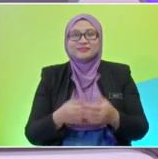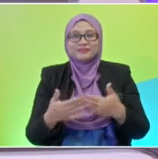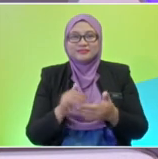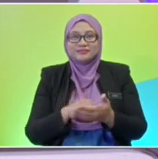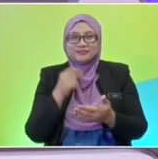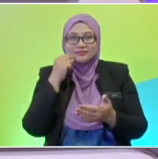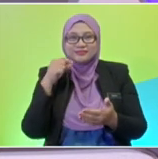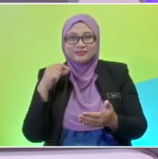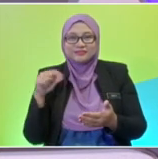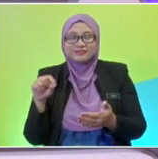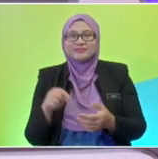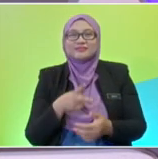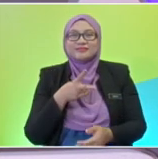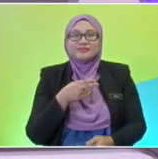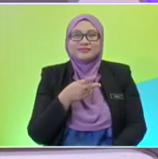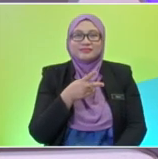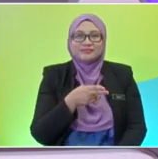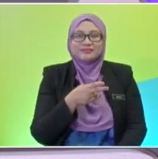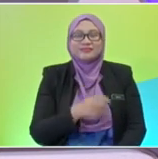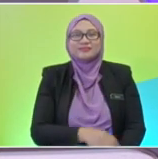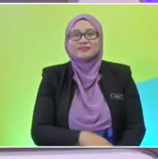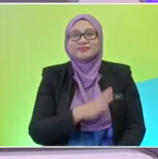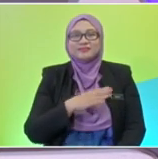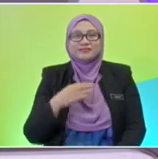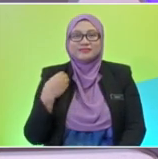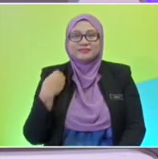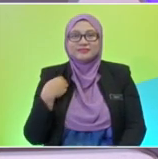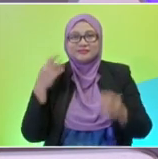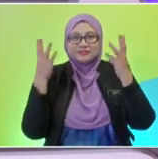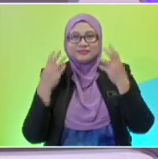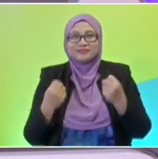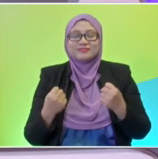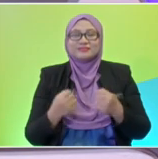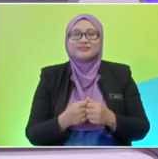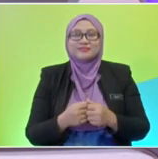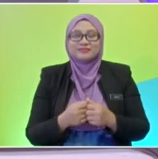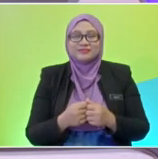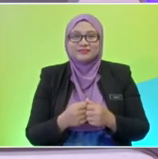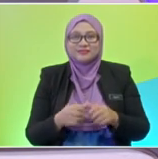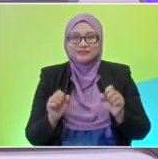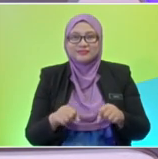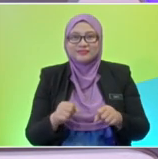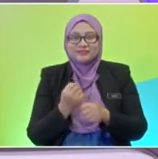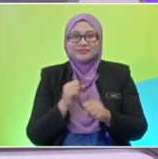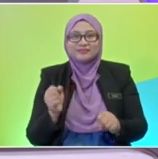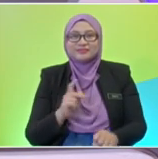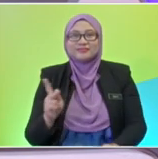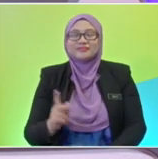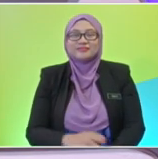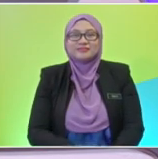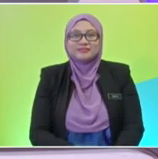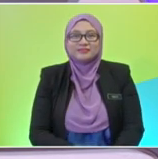gunting ada Ribery Band Boleh sediakan kalau ada hiasan boleh sediakan juga hiasan-hiasannya oke